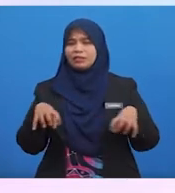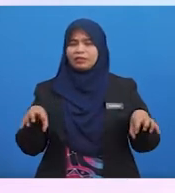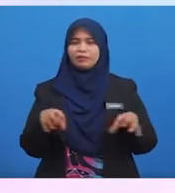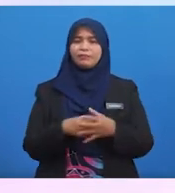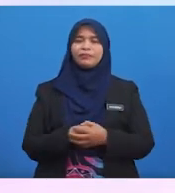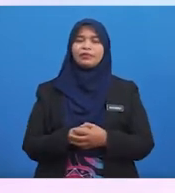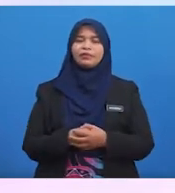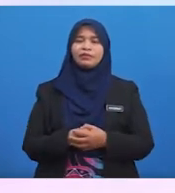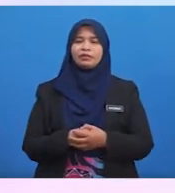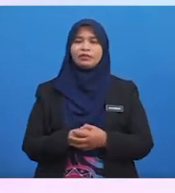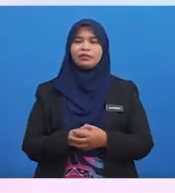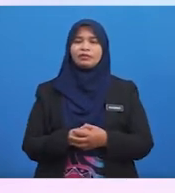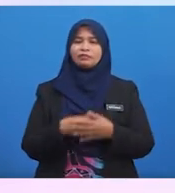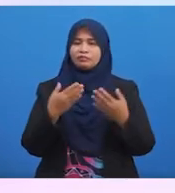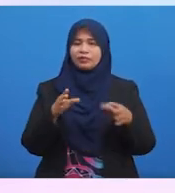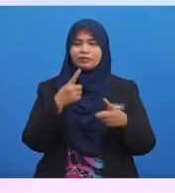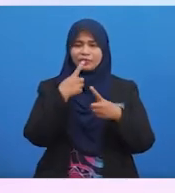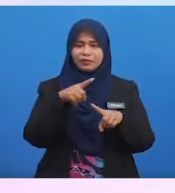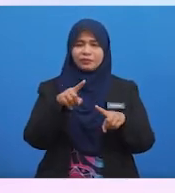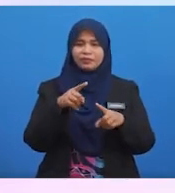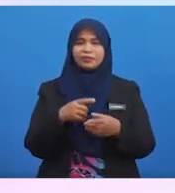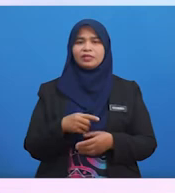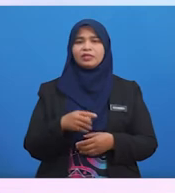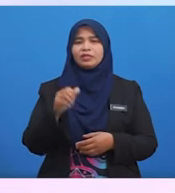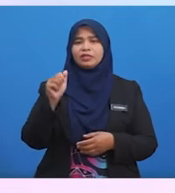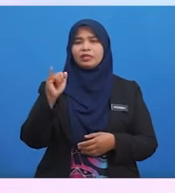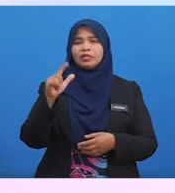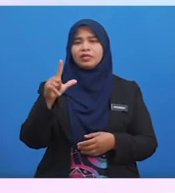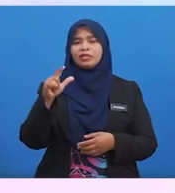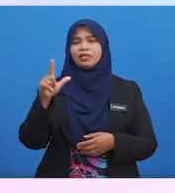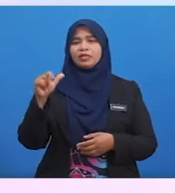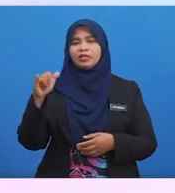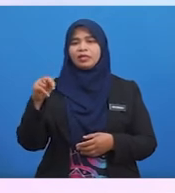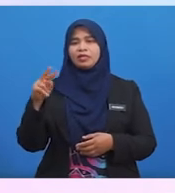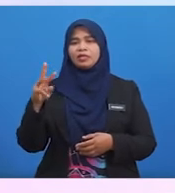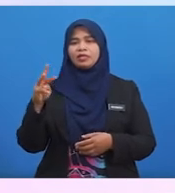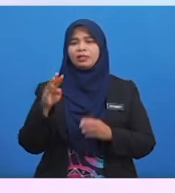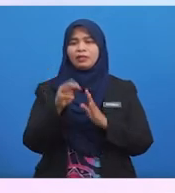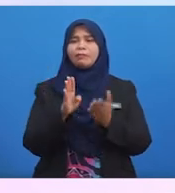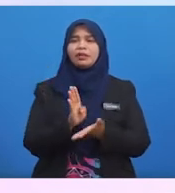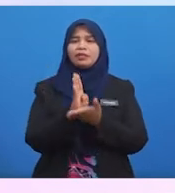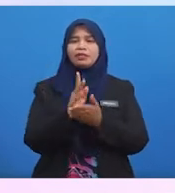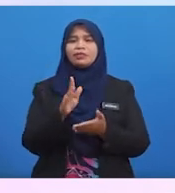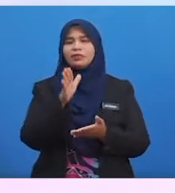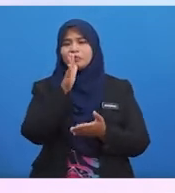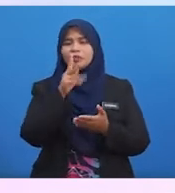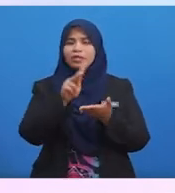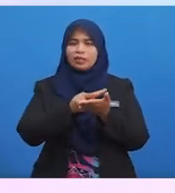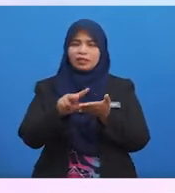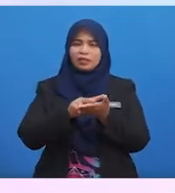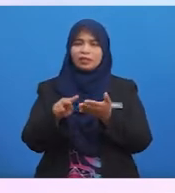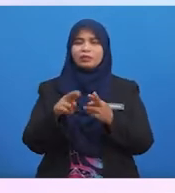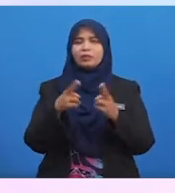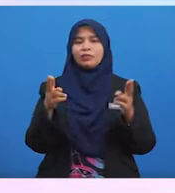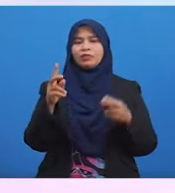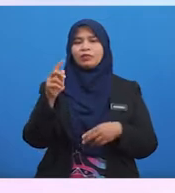sudah jawabnya murid-murid Railing membantu ibu mengemas ruang tamu supaya